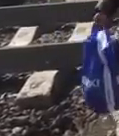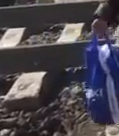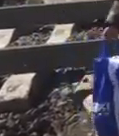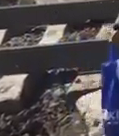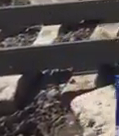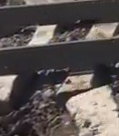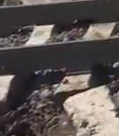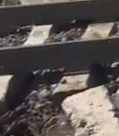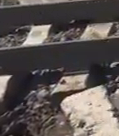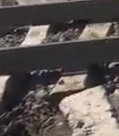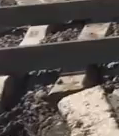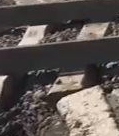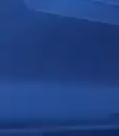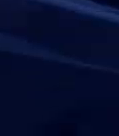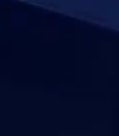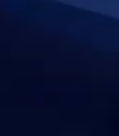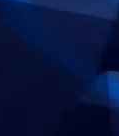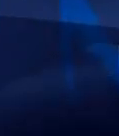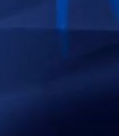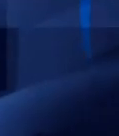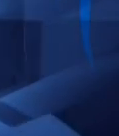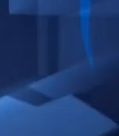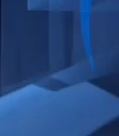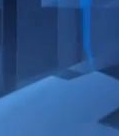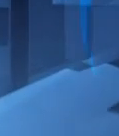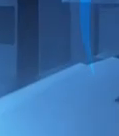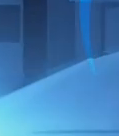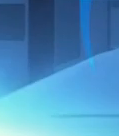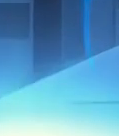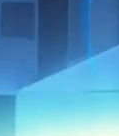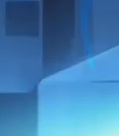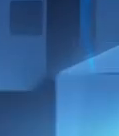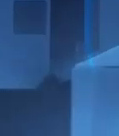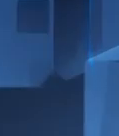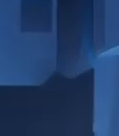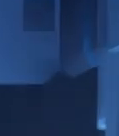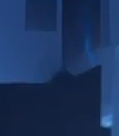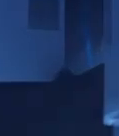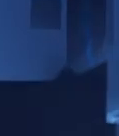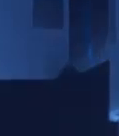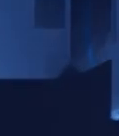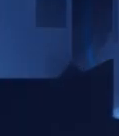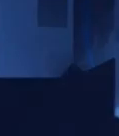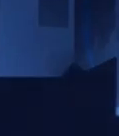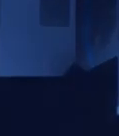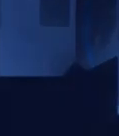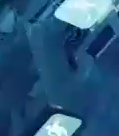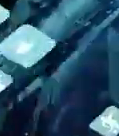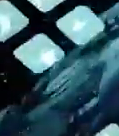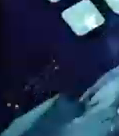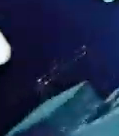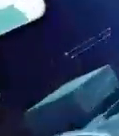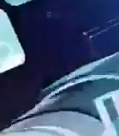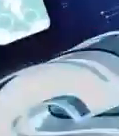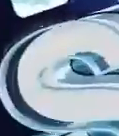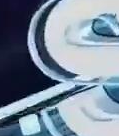қолданыстағы өткел жабылмақ. Құрманжан Қасымжанұлы, Аманжол Жөнкешев, Жетісу арнасы.